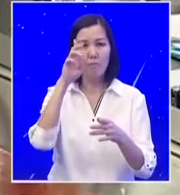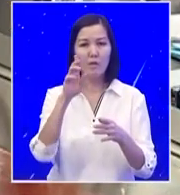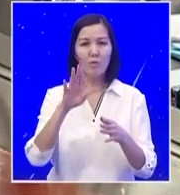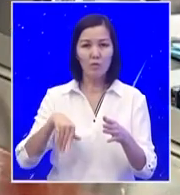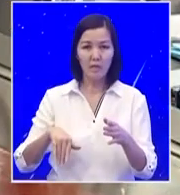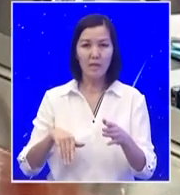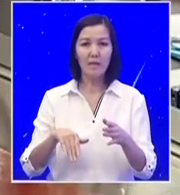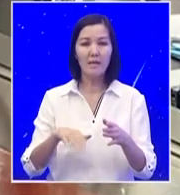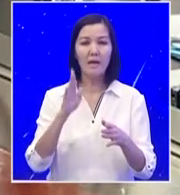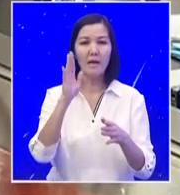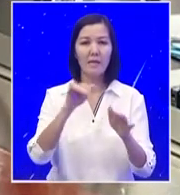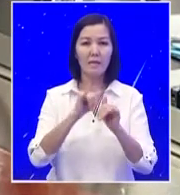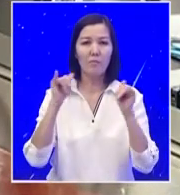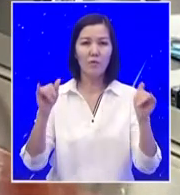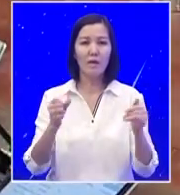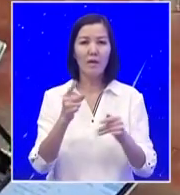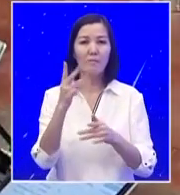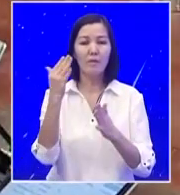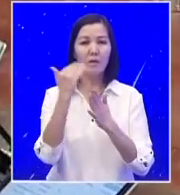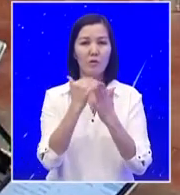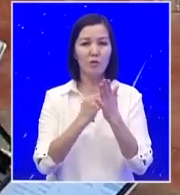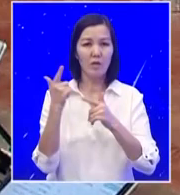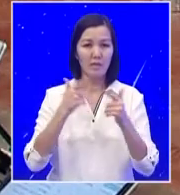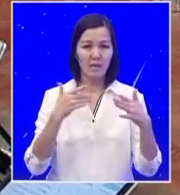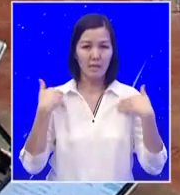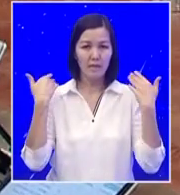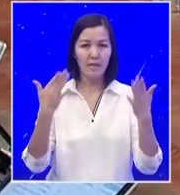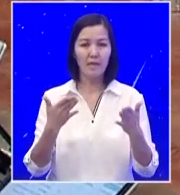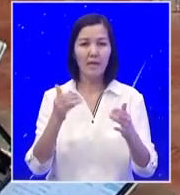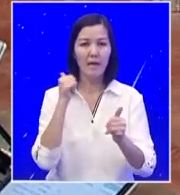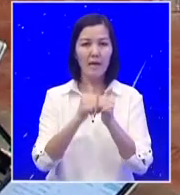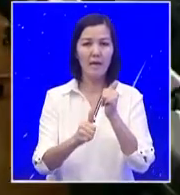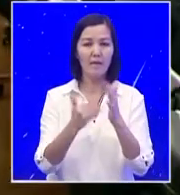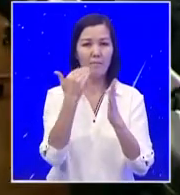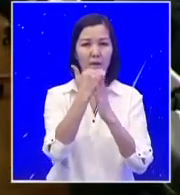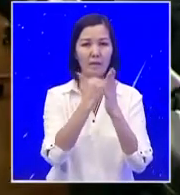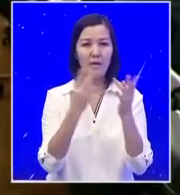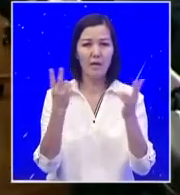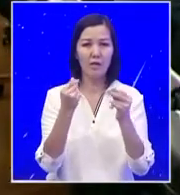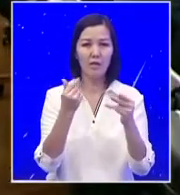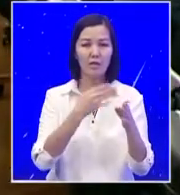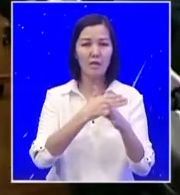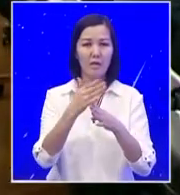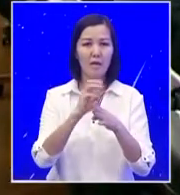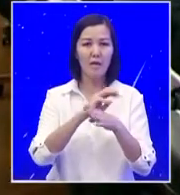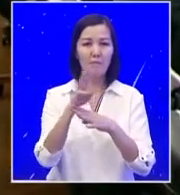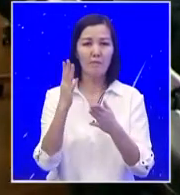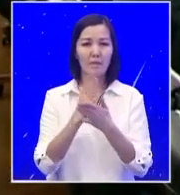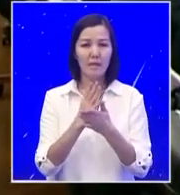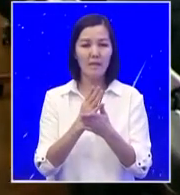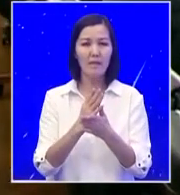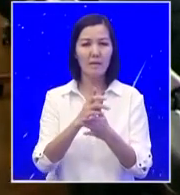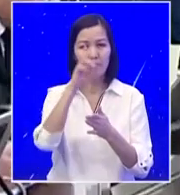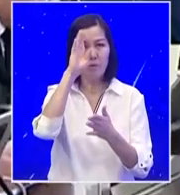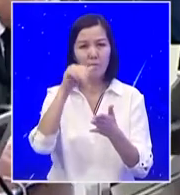осы жағдайдың одан әрі қарай дамуының бірнеше нұсқасын әзірледі. Әр нұсқа қажетті қаржы ресурстармен қамтамасыз етілген. Сонымен